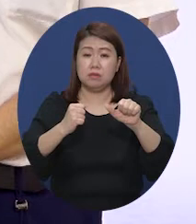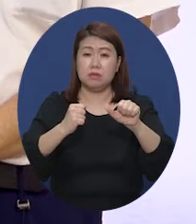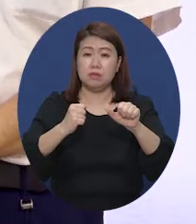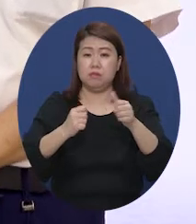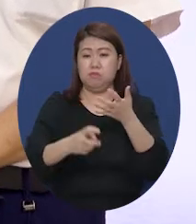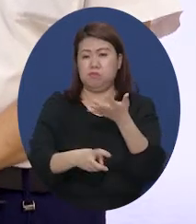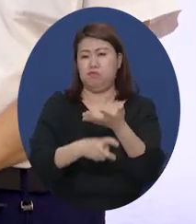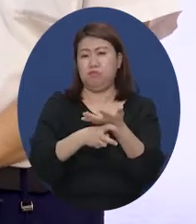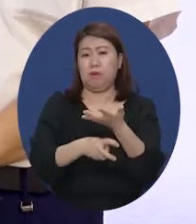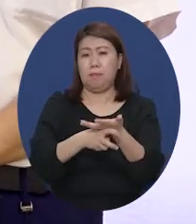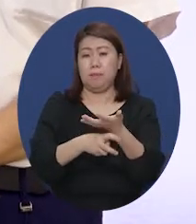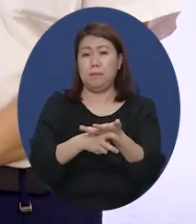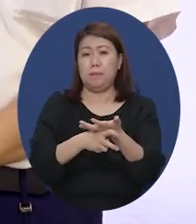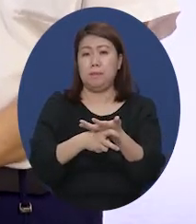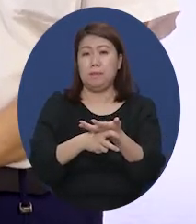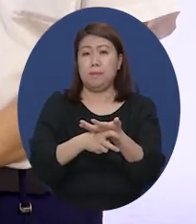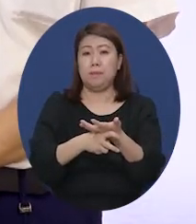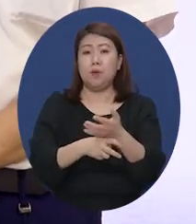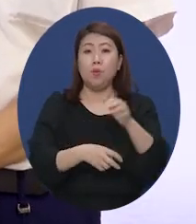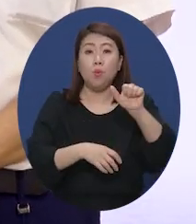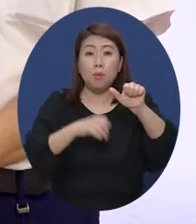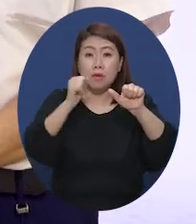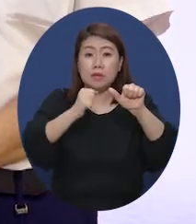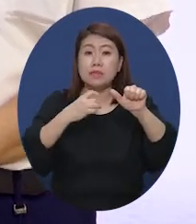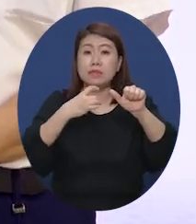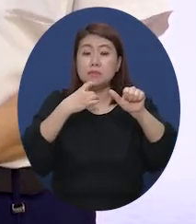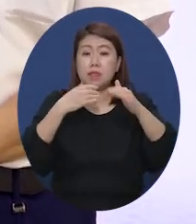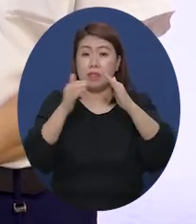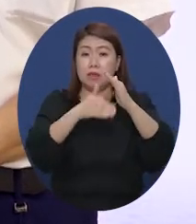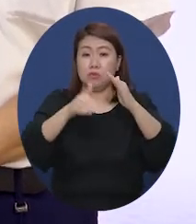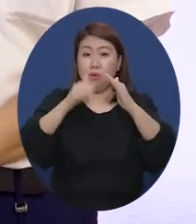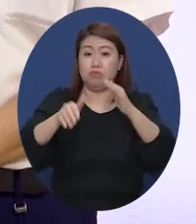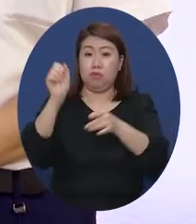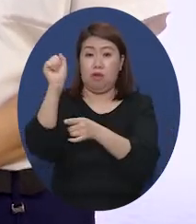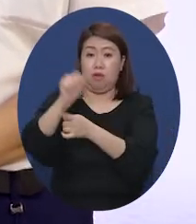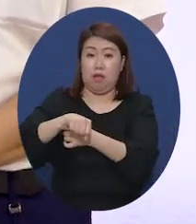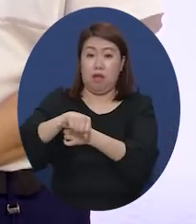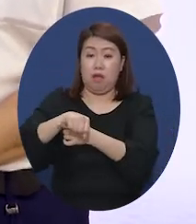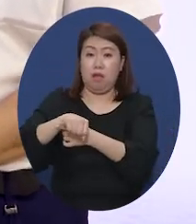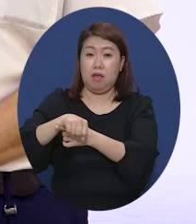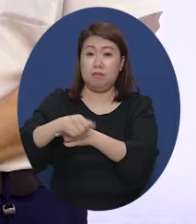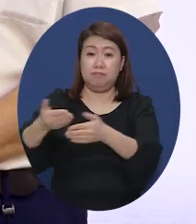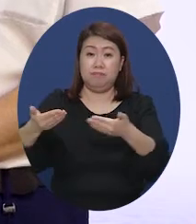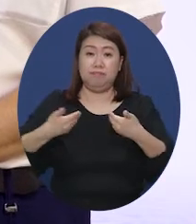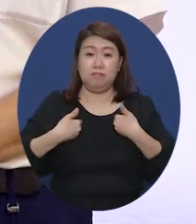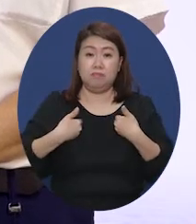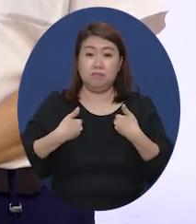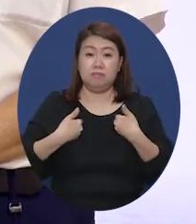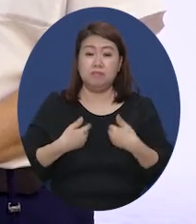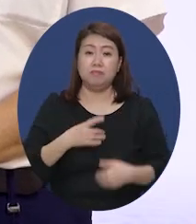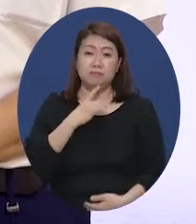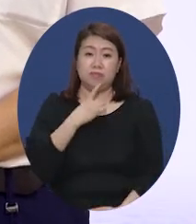95%가 바로 불법이라는 뜻입니다. 즉 5%만이 정부로부터 공식적인 허가를 받고 벌목을 하고 한다는